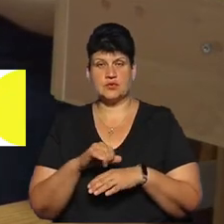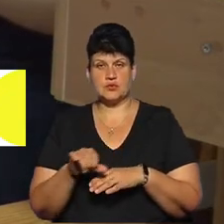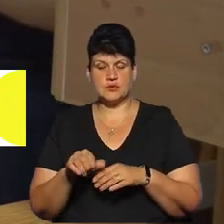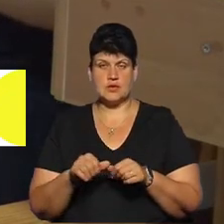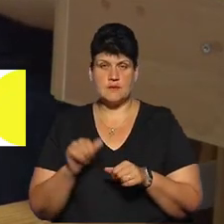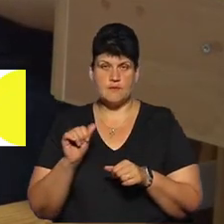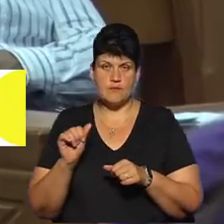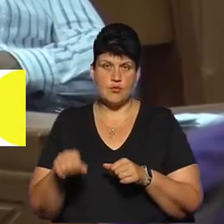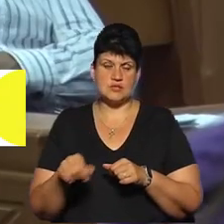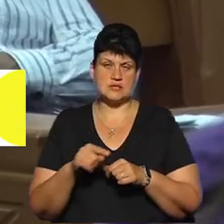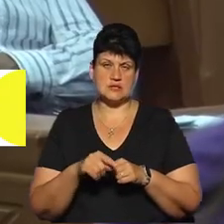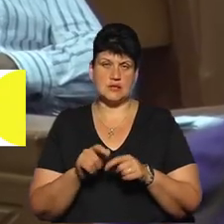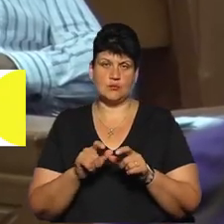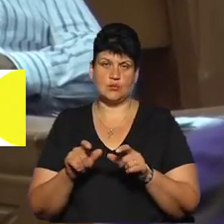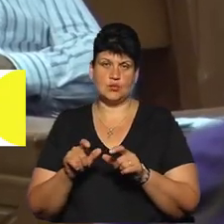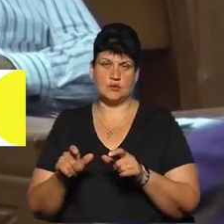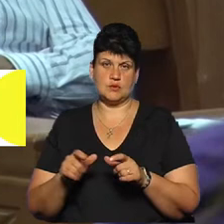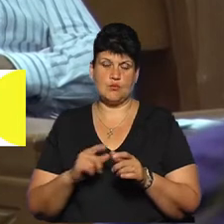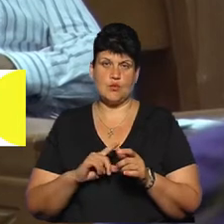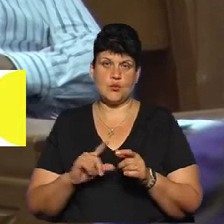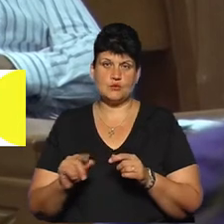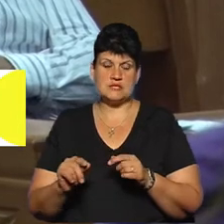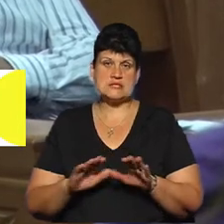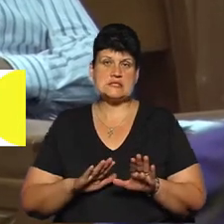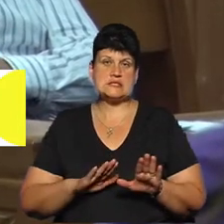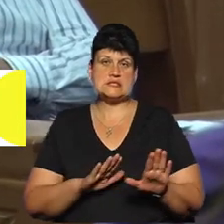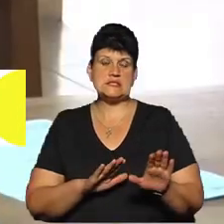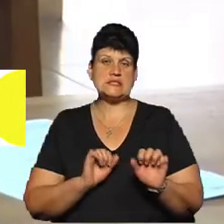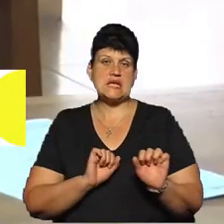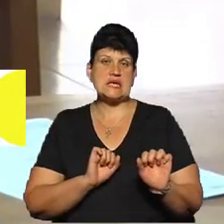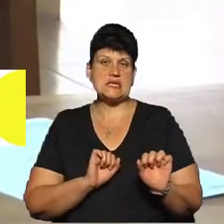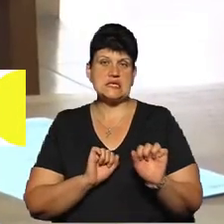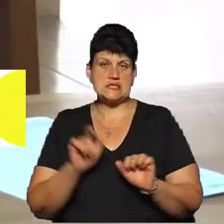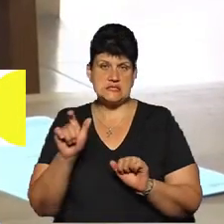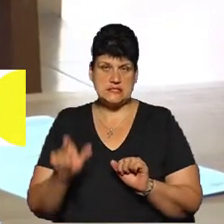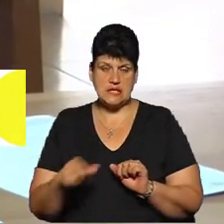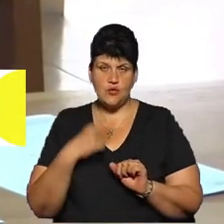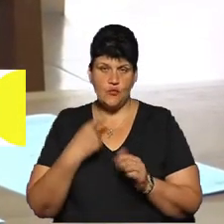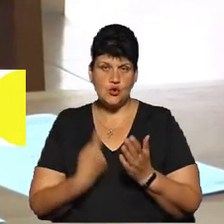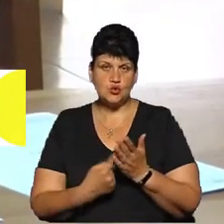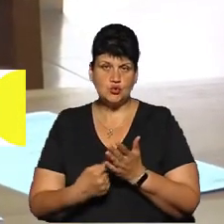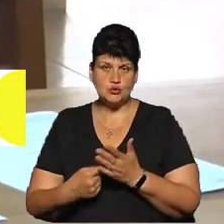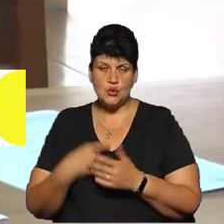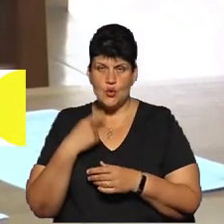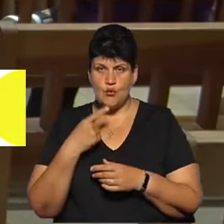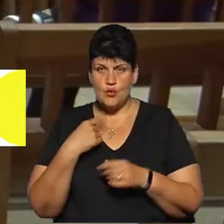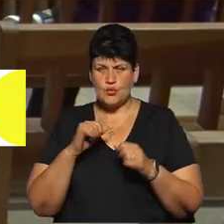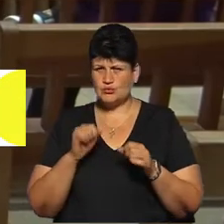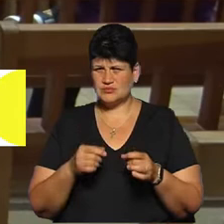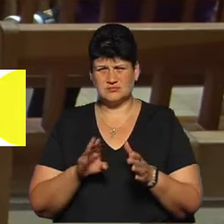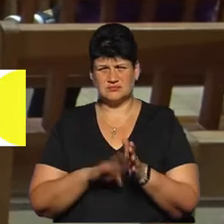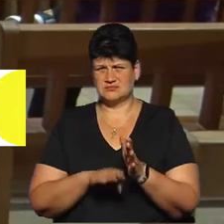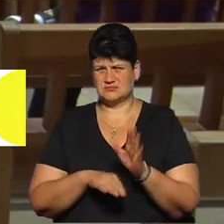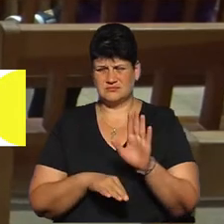пунктів пропуску. Захисник підозрюваного Юрій Демкович каже, докази, які наводять проти його клієнта, можна спростувати. Тому просить